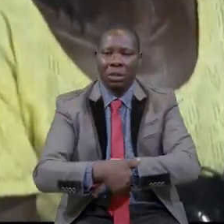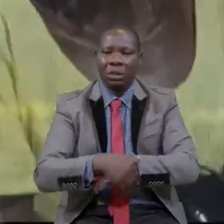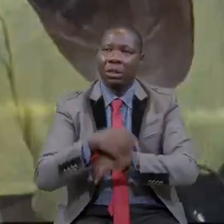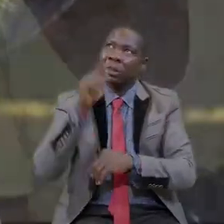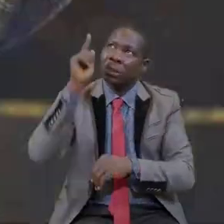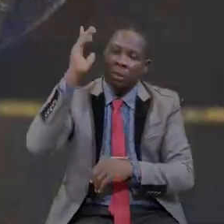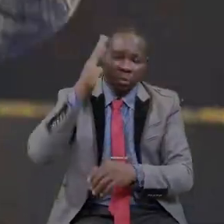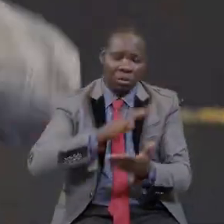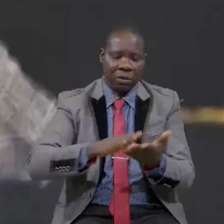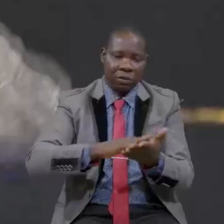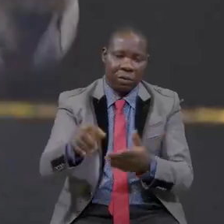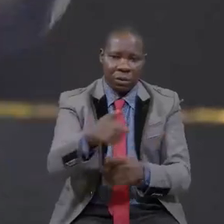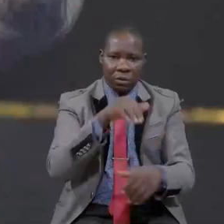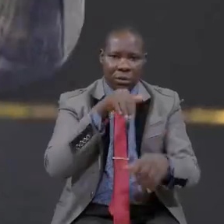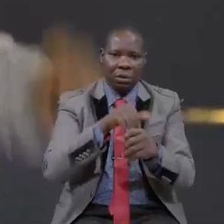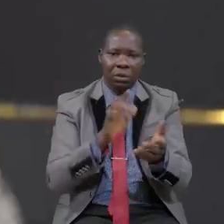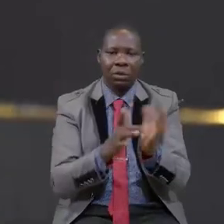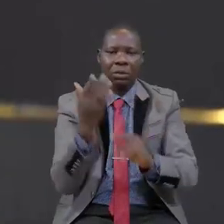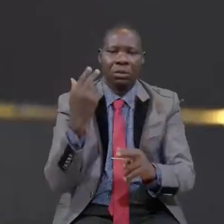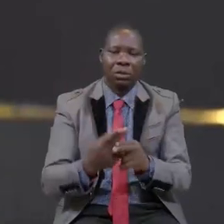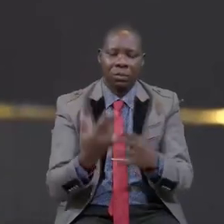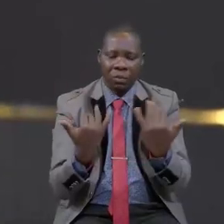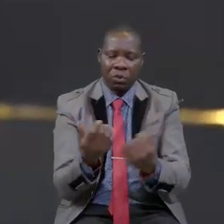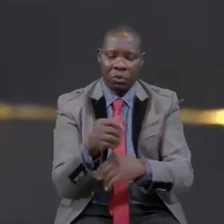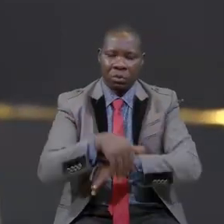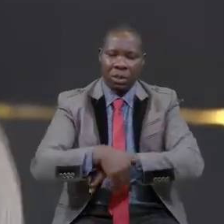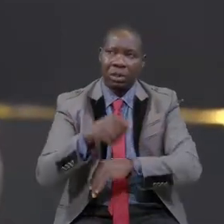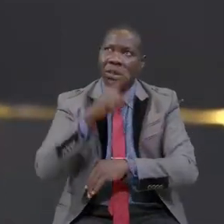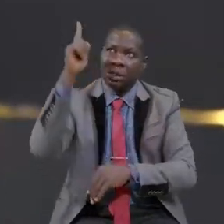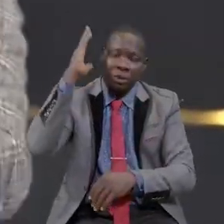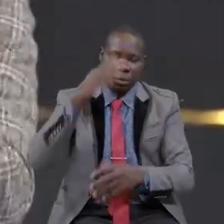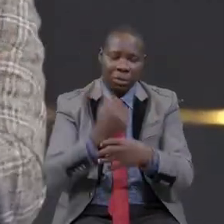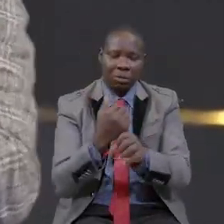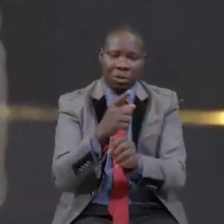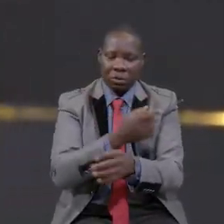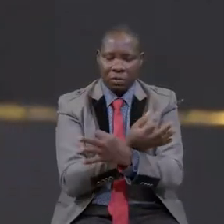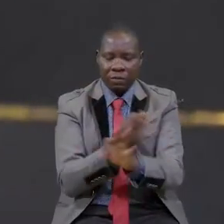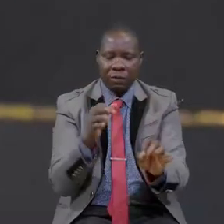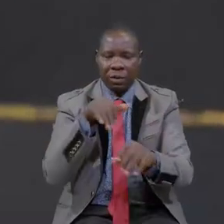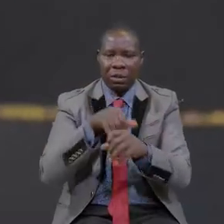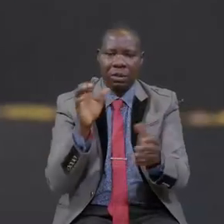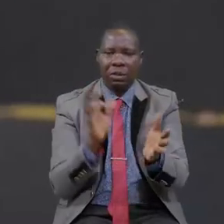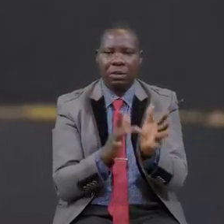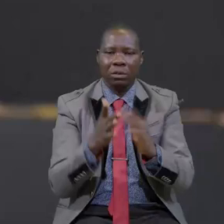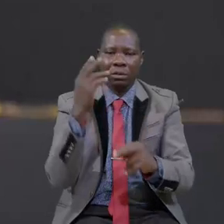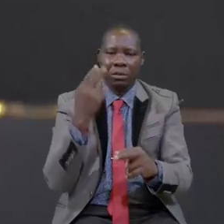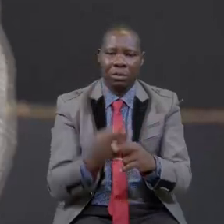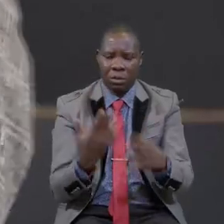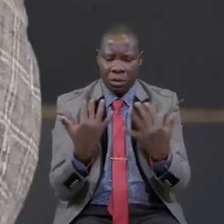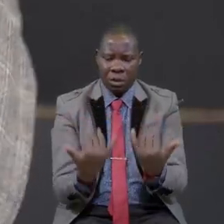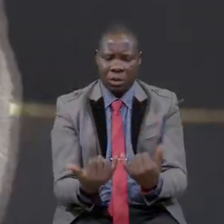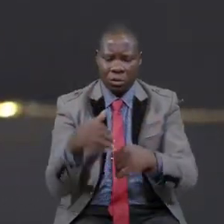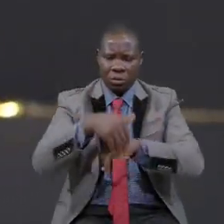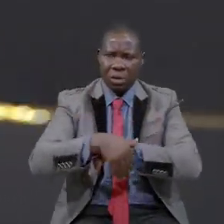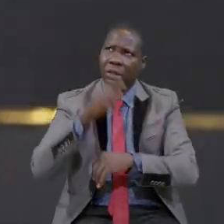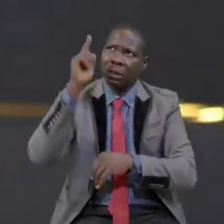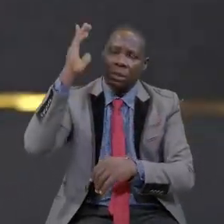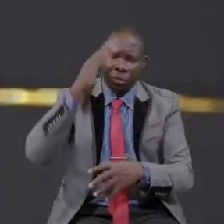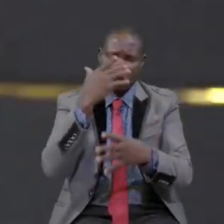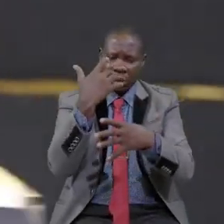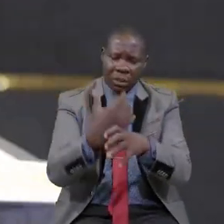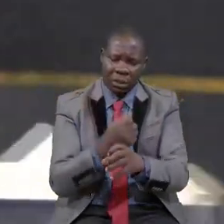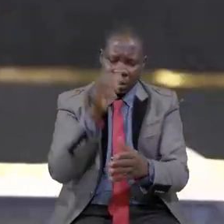te pardonner. Ce soir, il va t'affranchir. Ce soir, il va ôter toutes ces iniquités